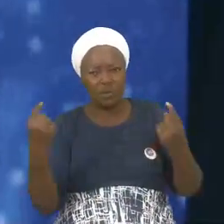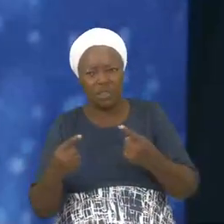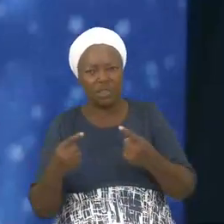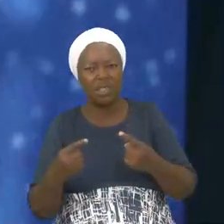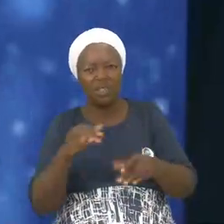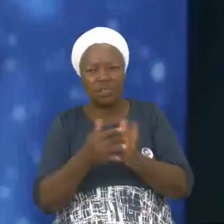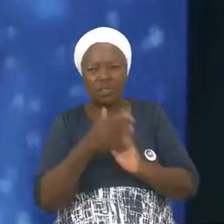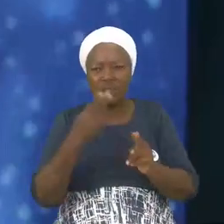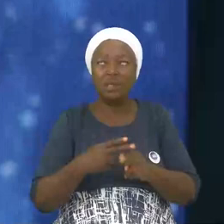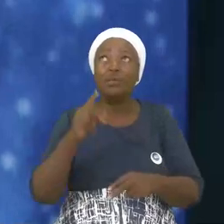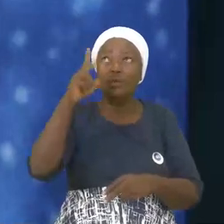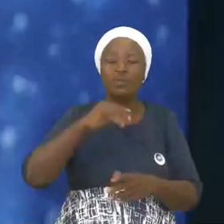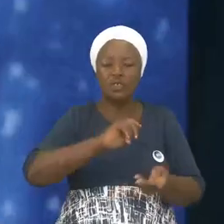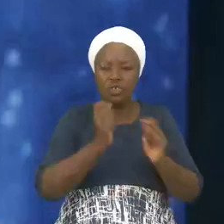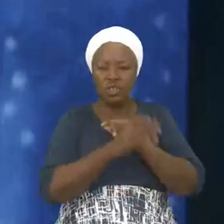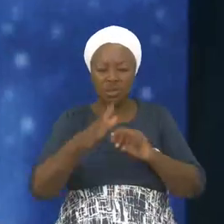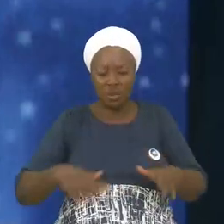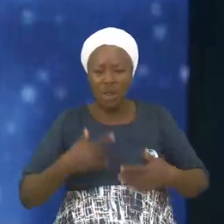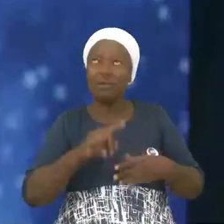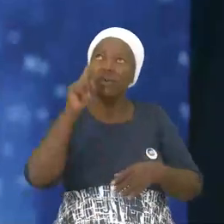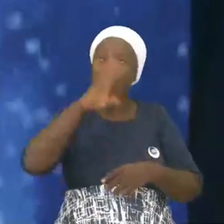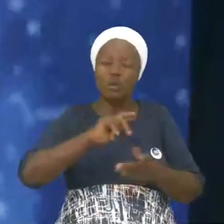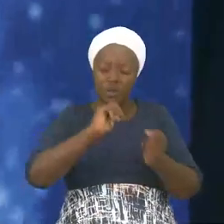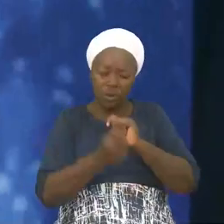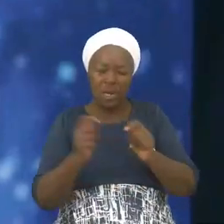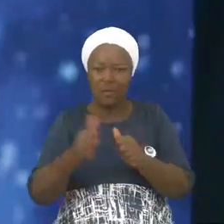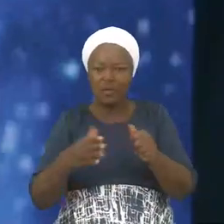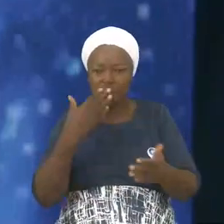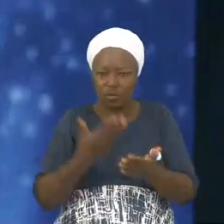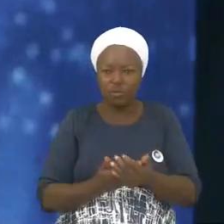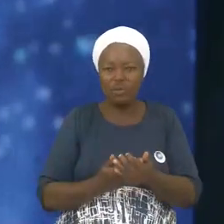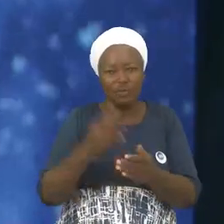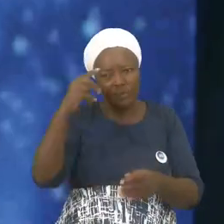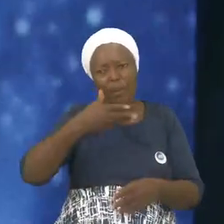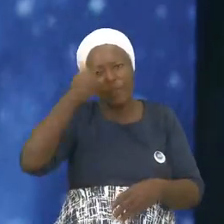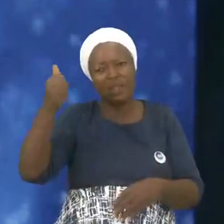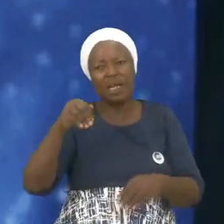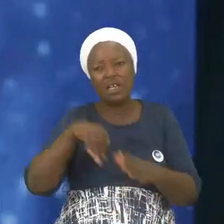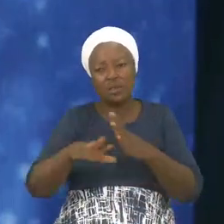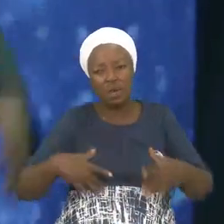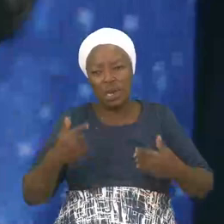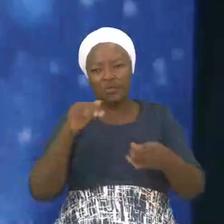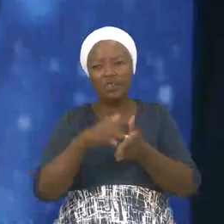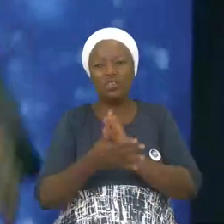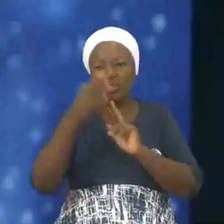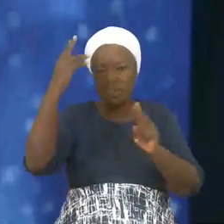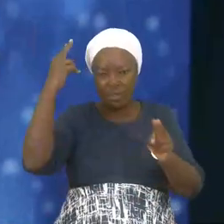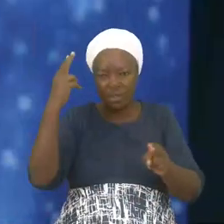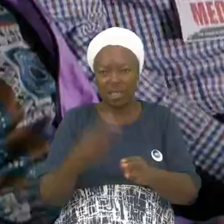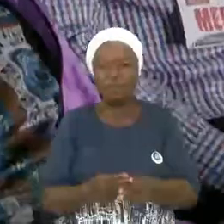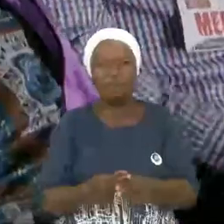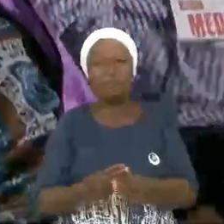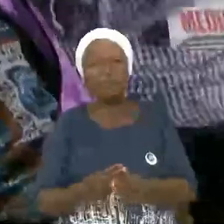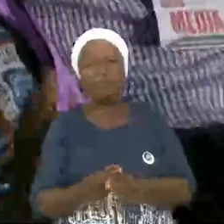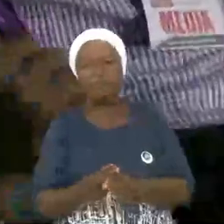Il te fera entrer, il va pardonner tes péchés, il va changer ta vie. Il va transformer tout,